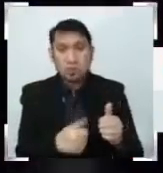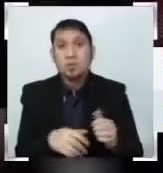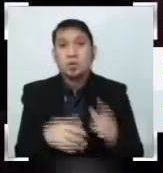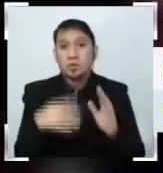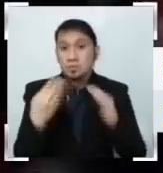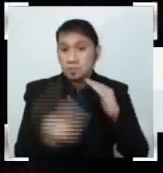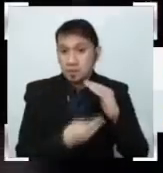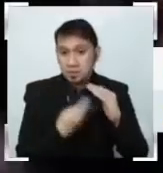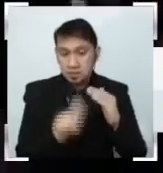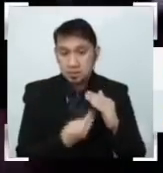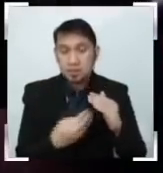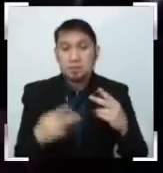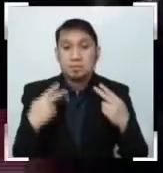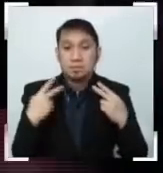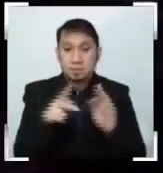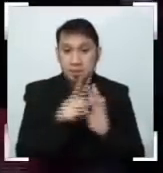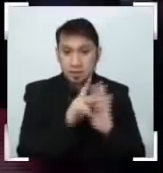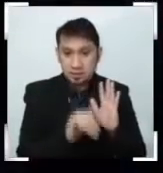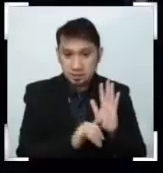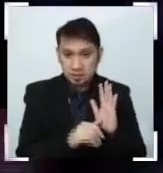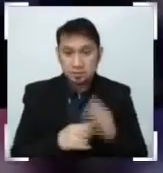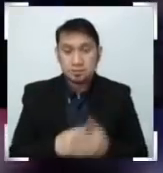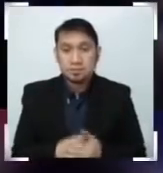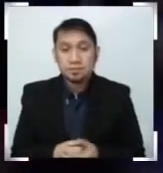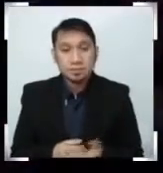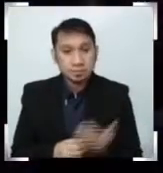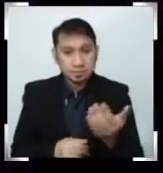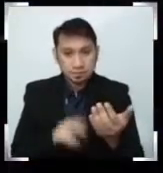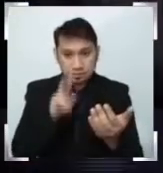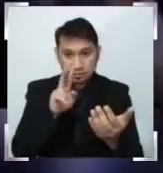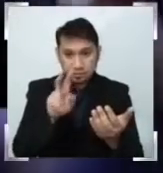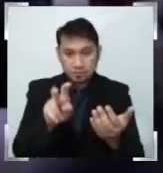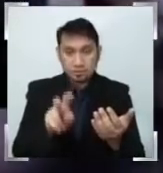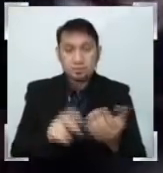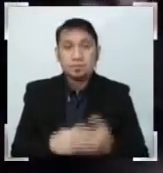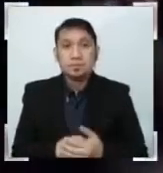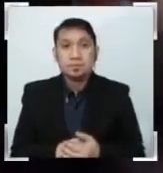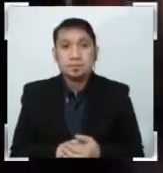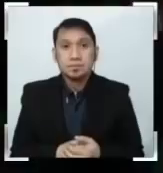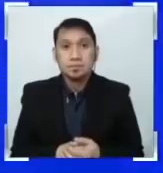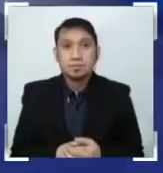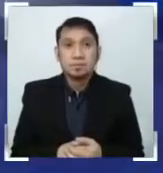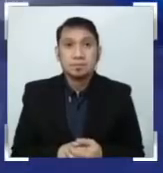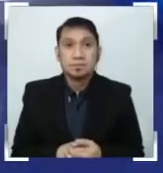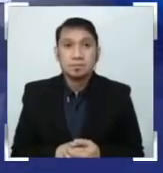protocols. Ako, si Mark Salazar, ang inyong saksi.